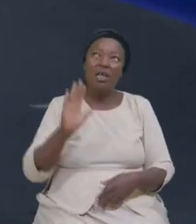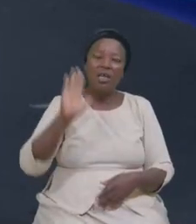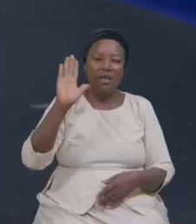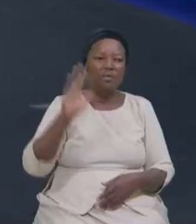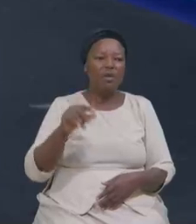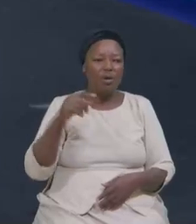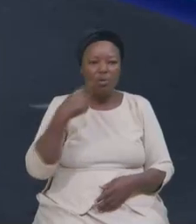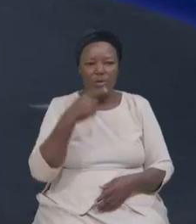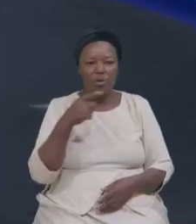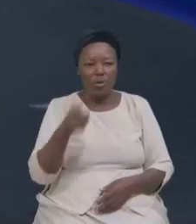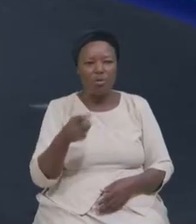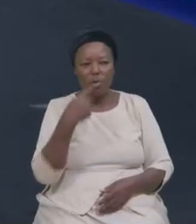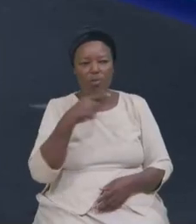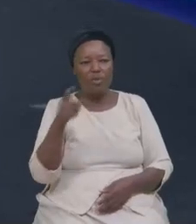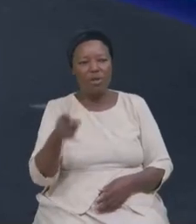Il a cru